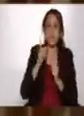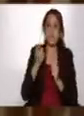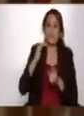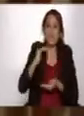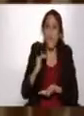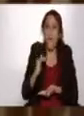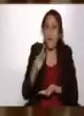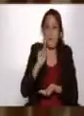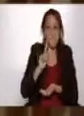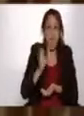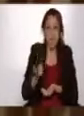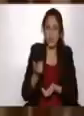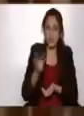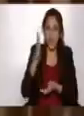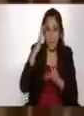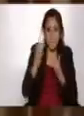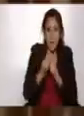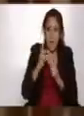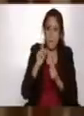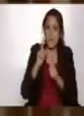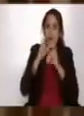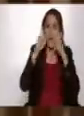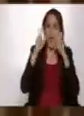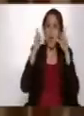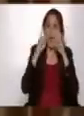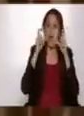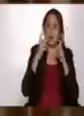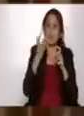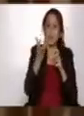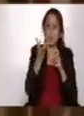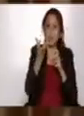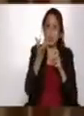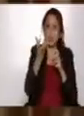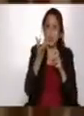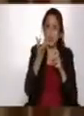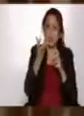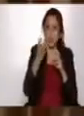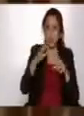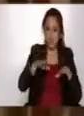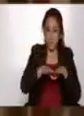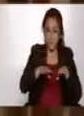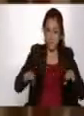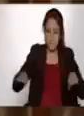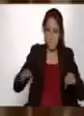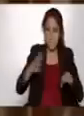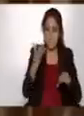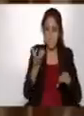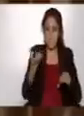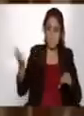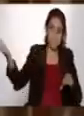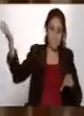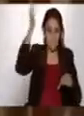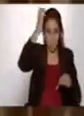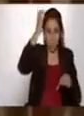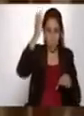5 سنين ما ينفعش. لما جت تصرخ قام خابط دماغها، الشقه بتاعته مش متبلطه مصبوبه، قام خابط دماغها